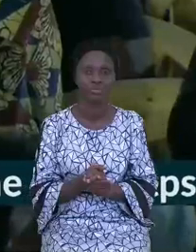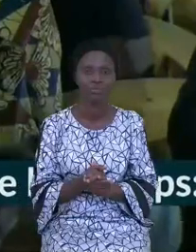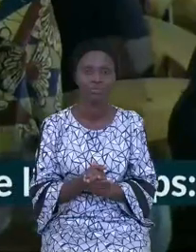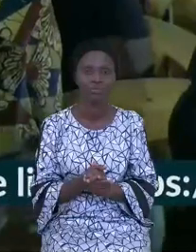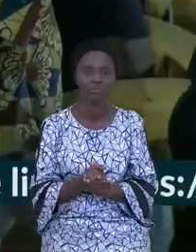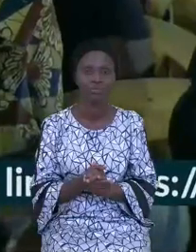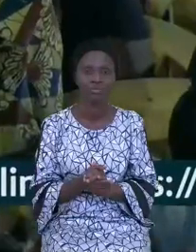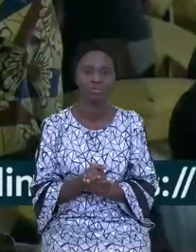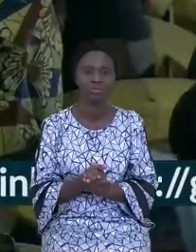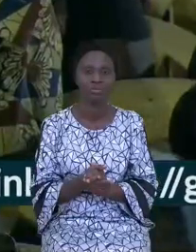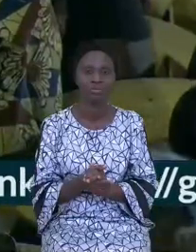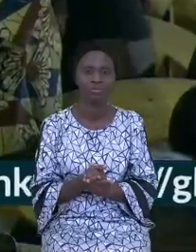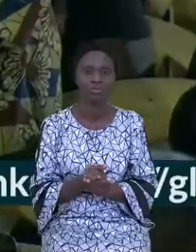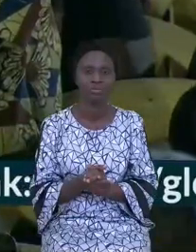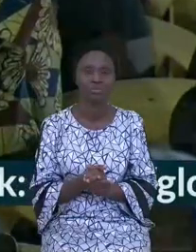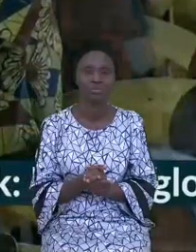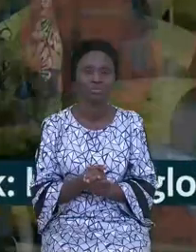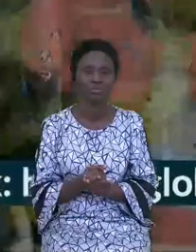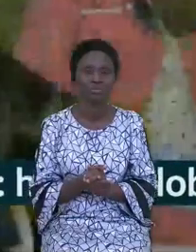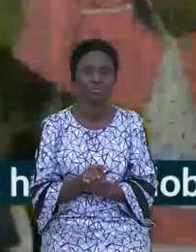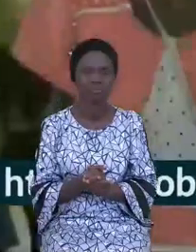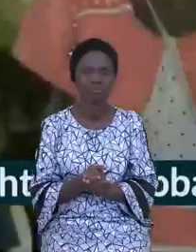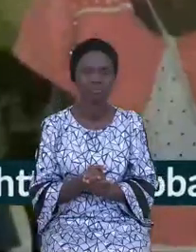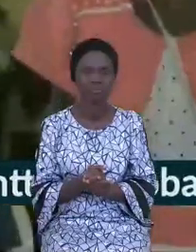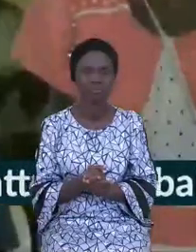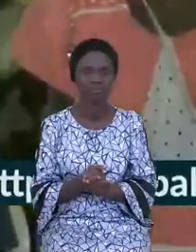l'adresse, numéro de téléphone.